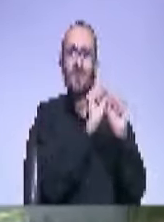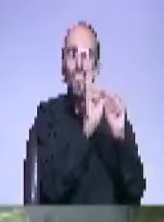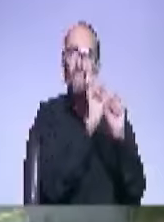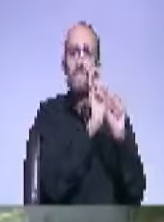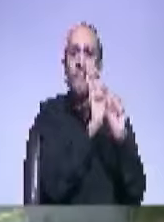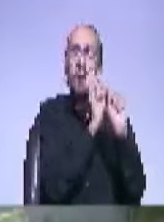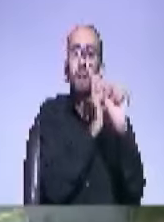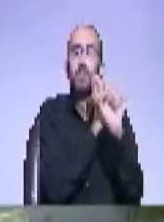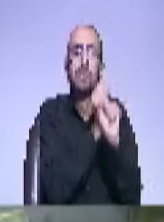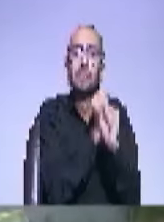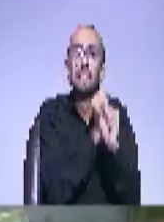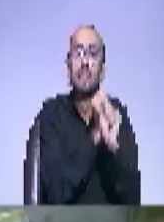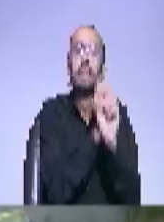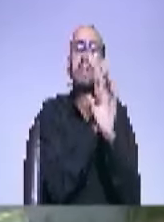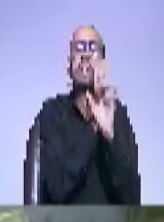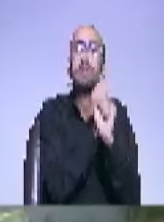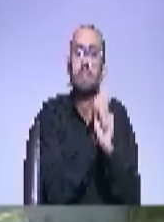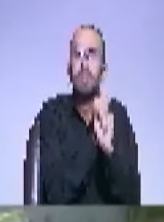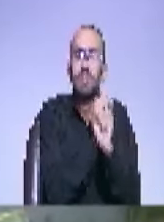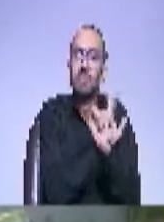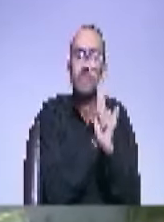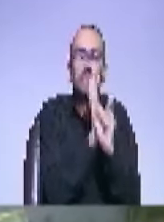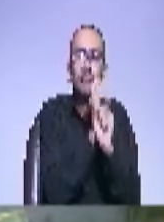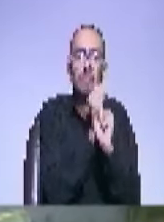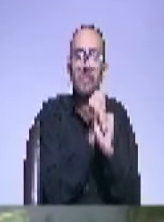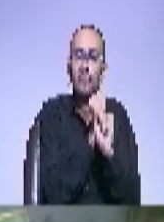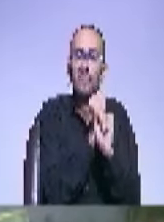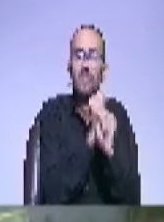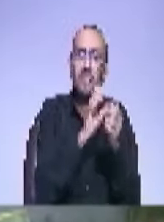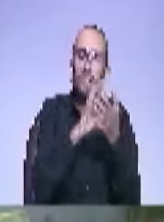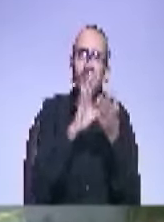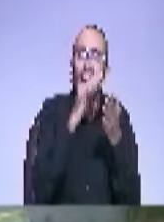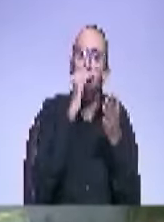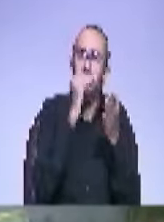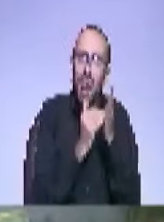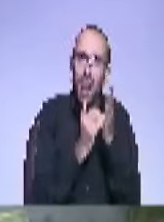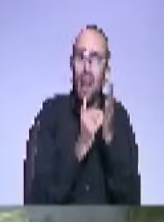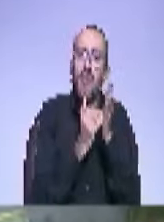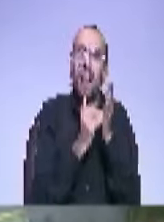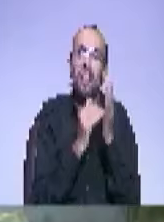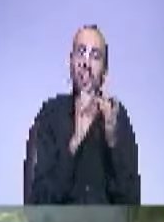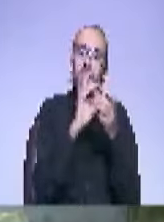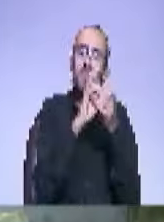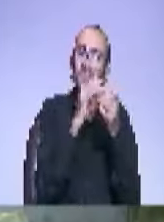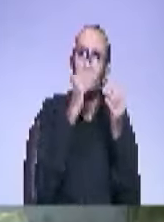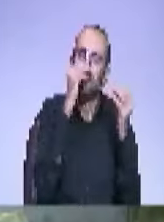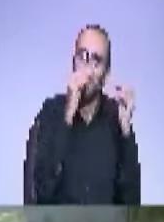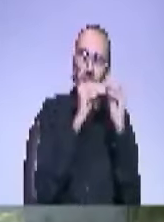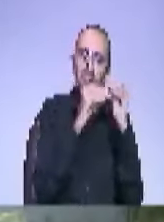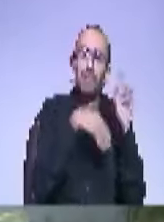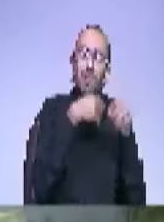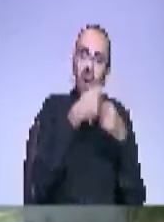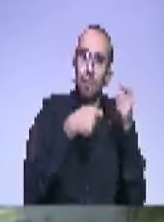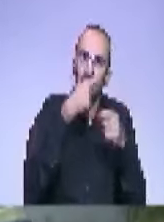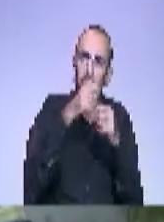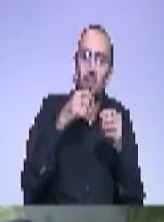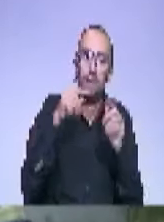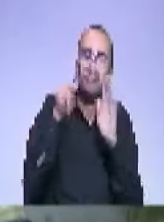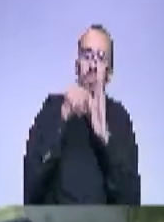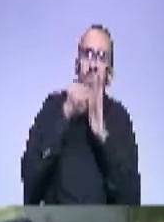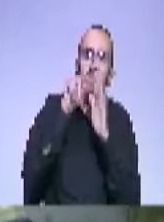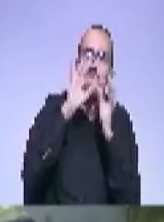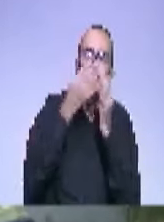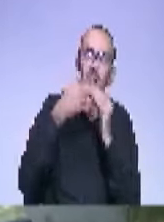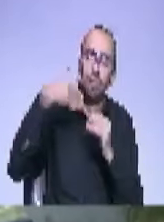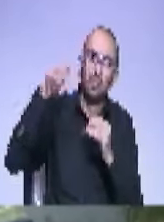لوحدكم. فبسهل مهمه مرحله انتقاليه يعني، انه ما يصرفش وما يعملش، وابني علاقتهم ببعض بعيد عن التاثيرات